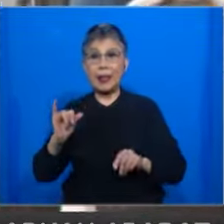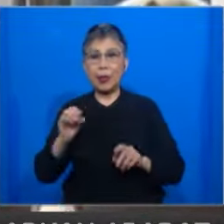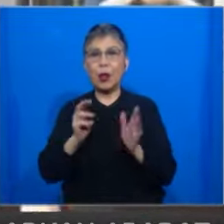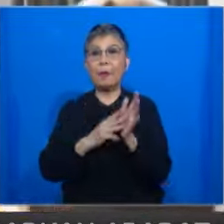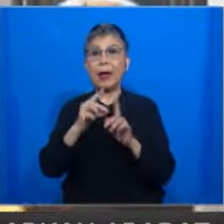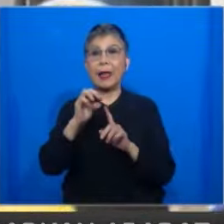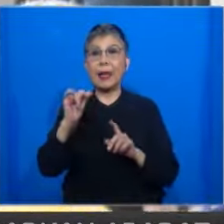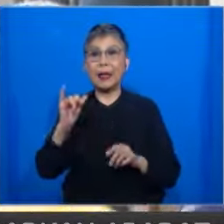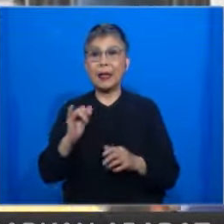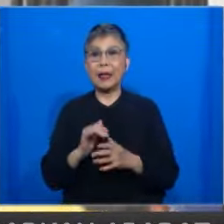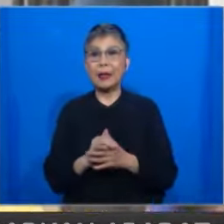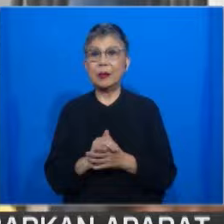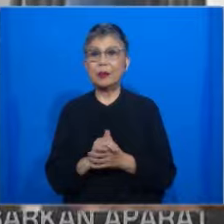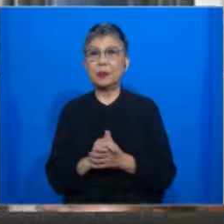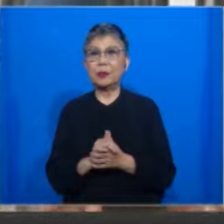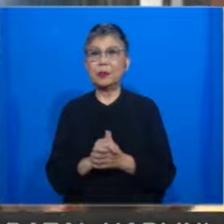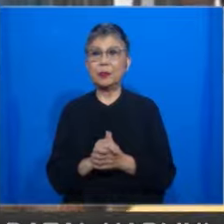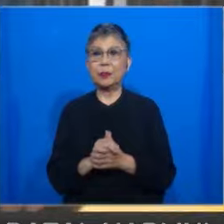RI.